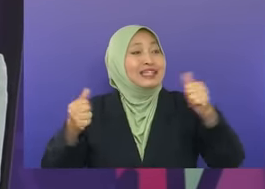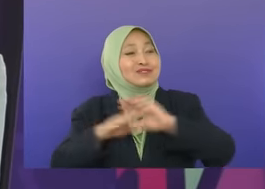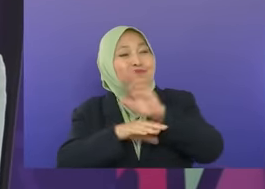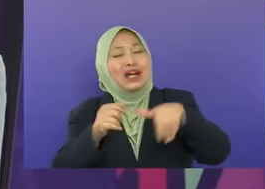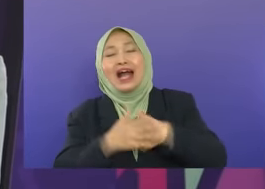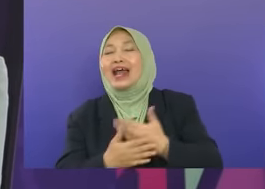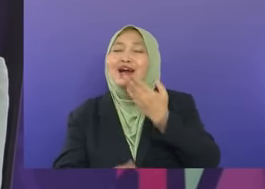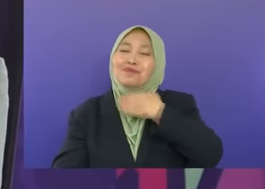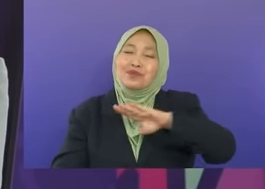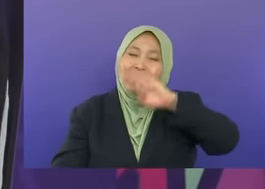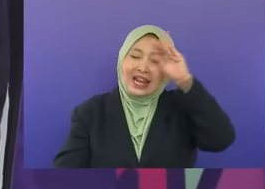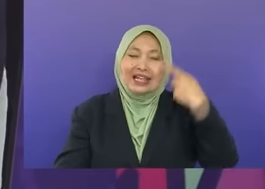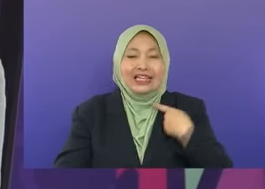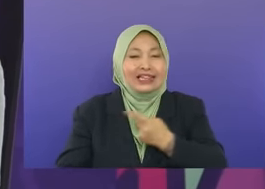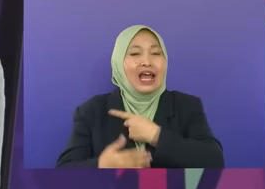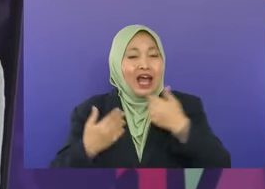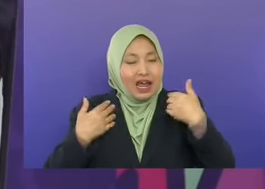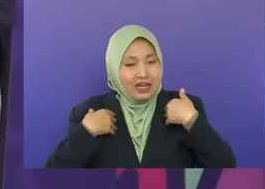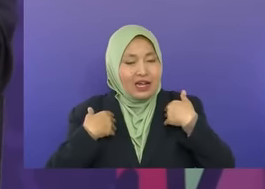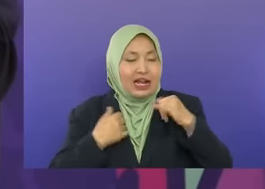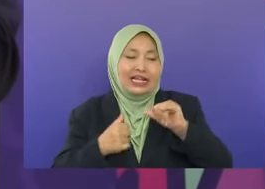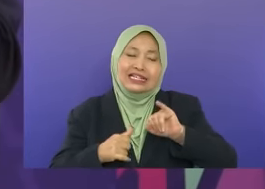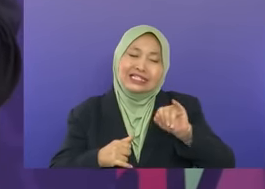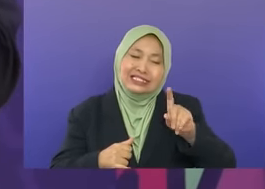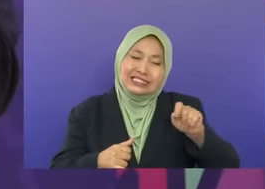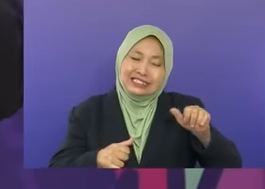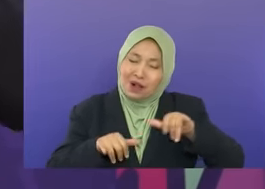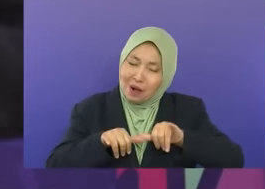dan juga kita ada kumpulan istikamah